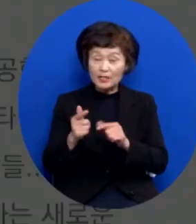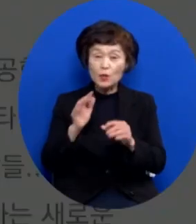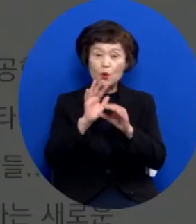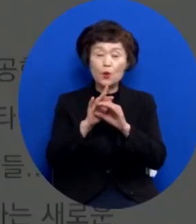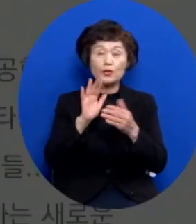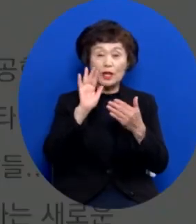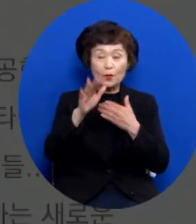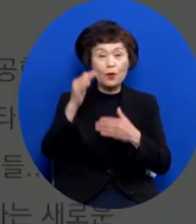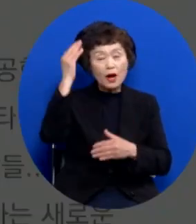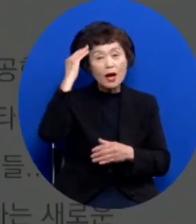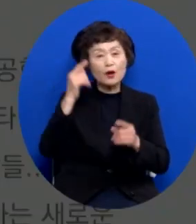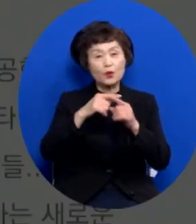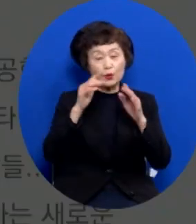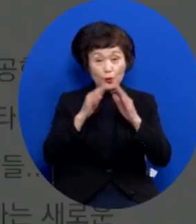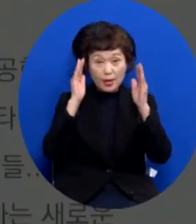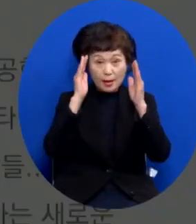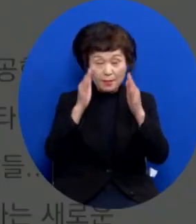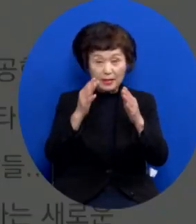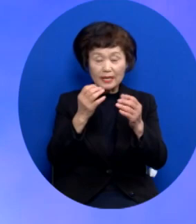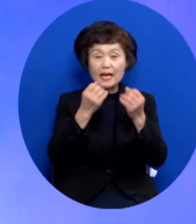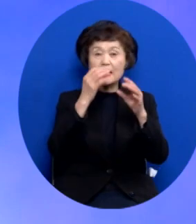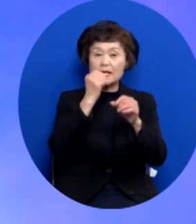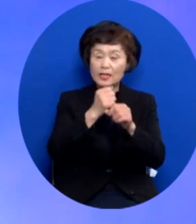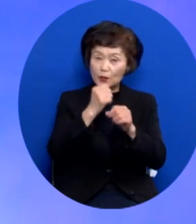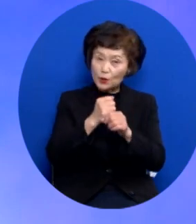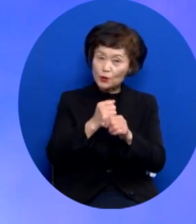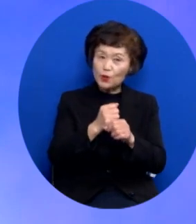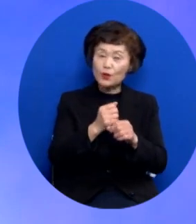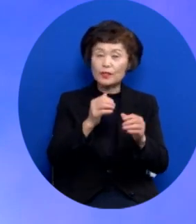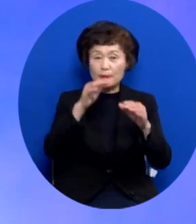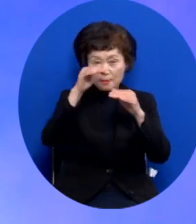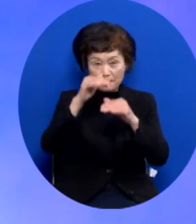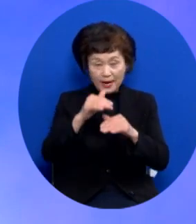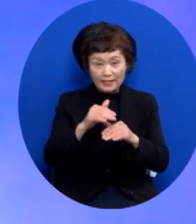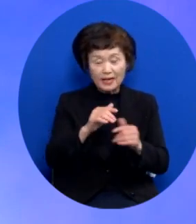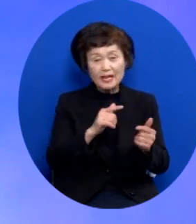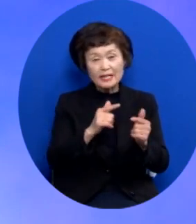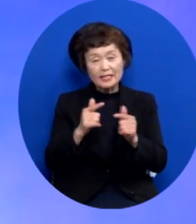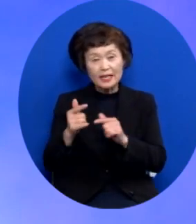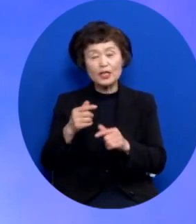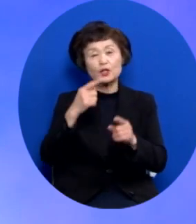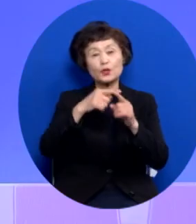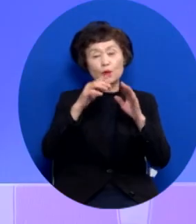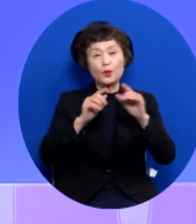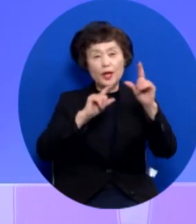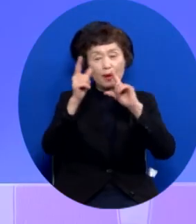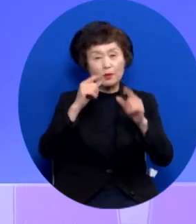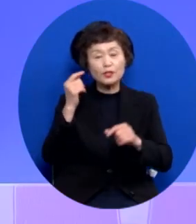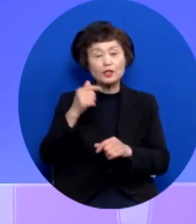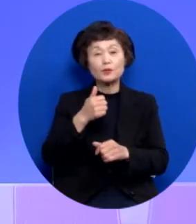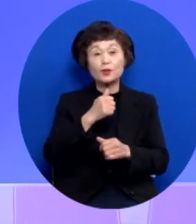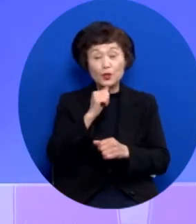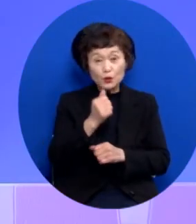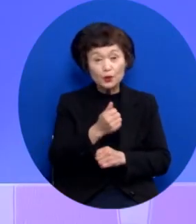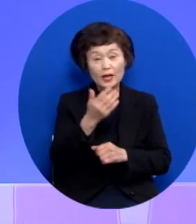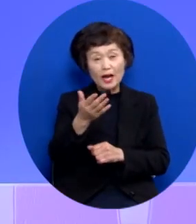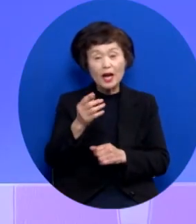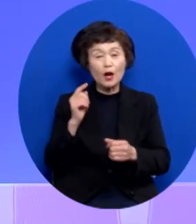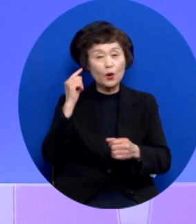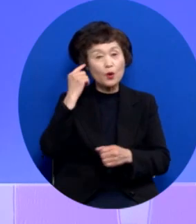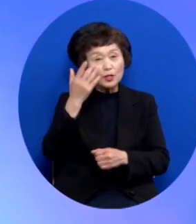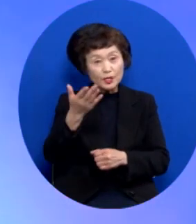한국교회 방향으로 선교적 교회와 소그룹 활성화 하이브리드 교회 등을 소개하고 질의응답 시간을 가졌습니다